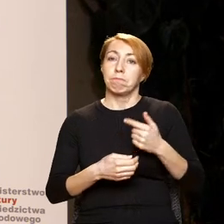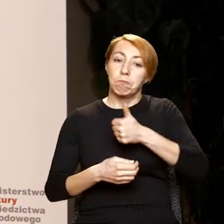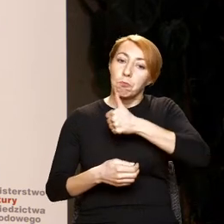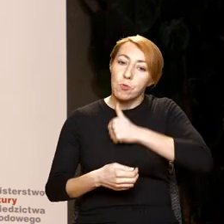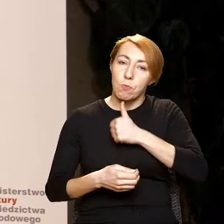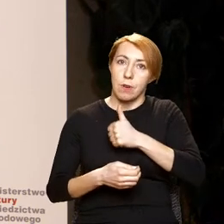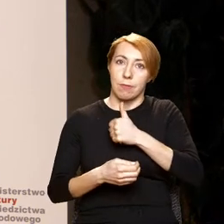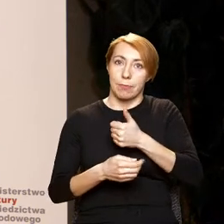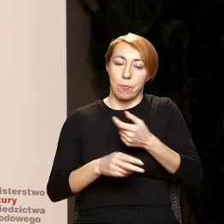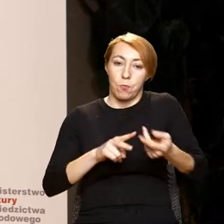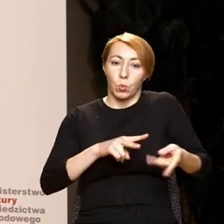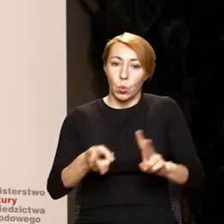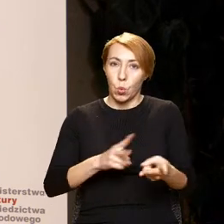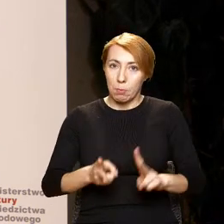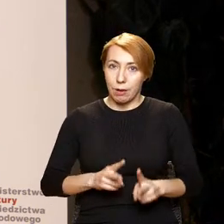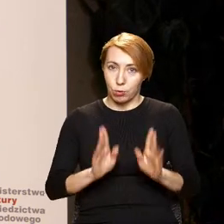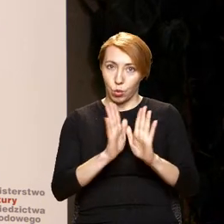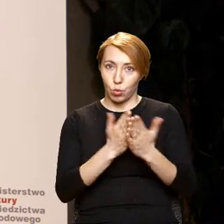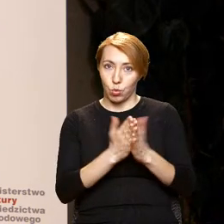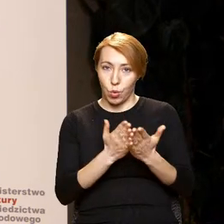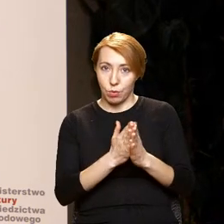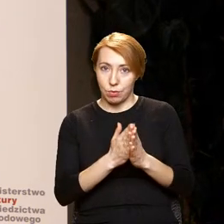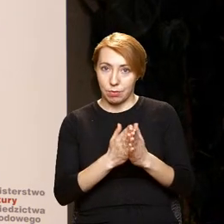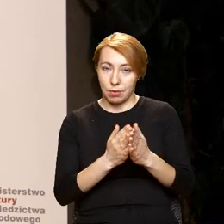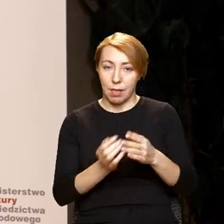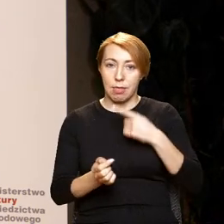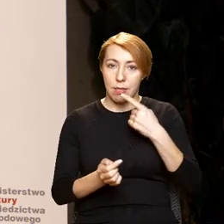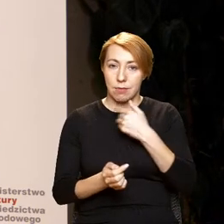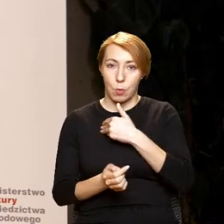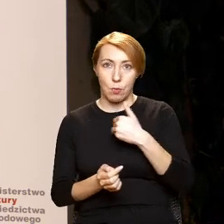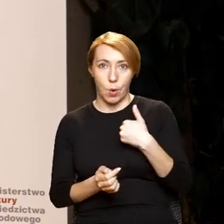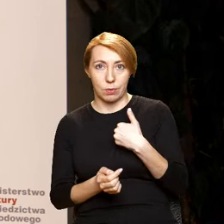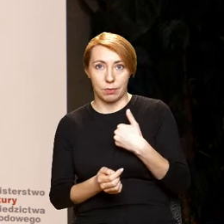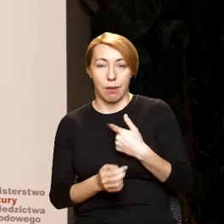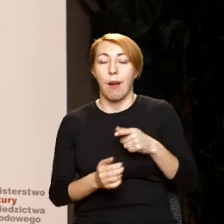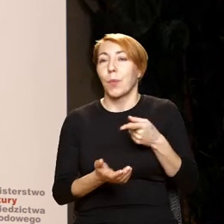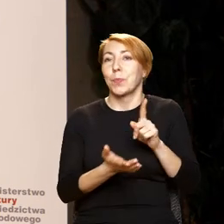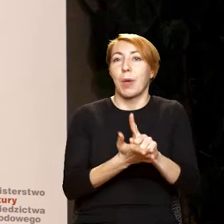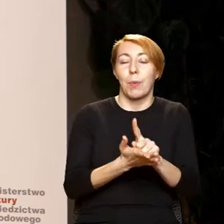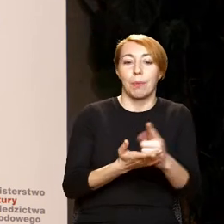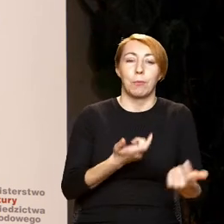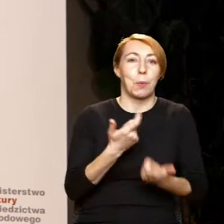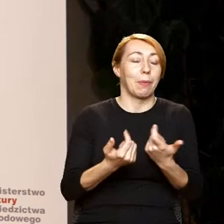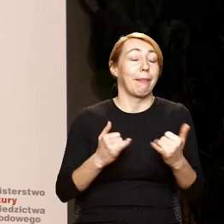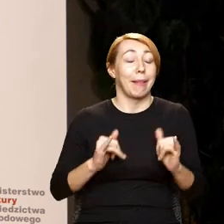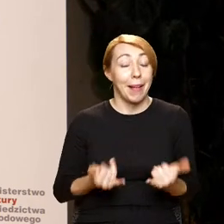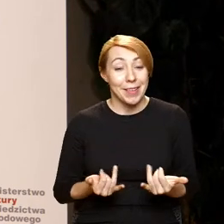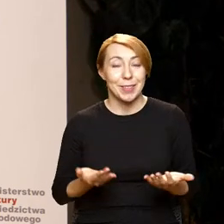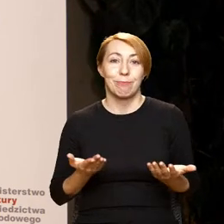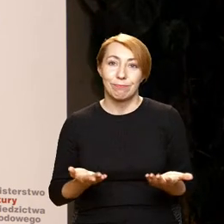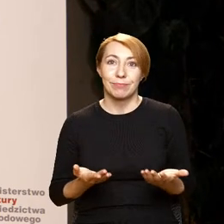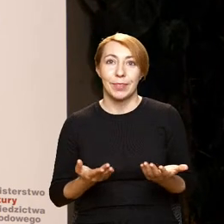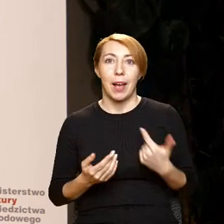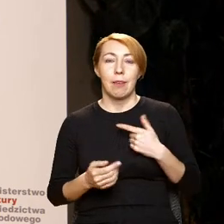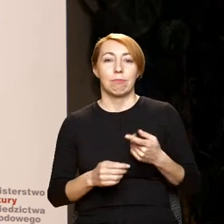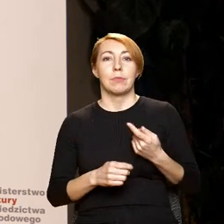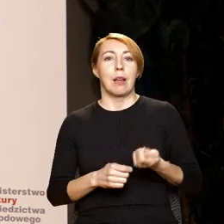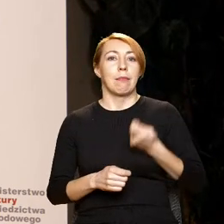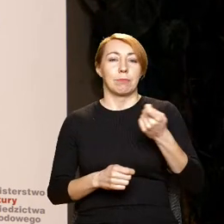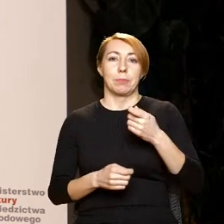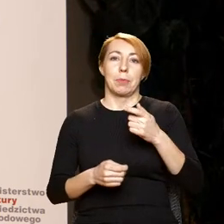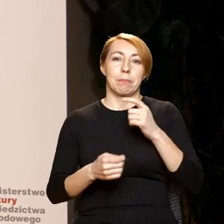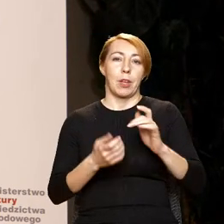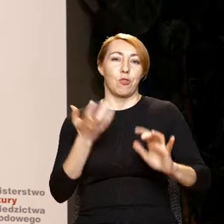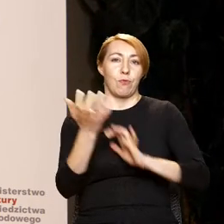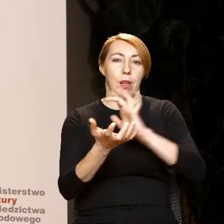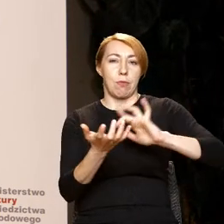wyzwania przetłumaczenia książki na język polski. Jak do tego doszło? A mianowicie odbyłam podróż dookoła